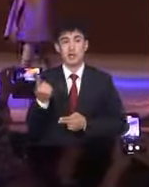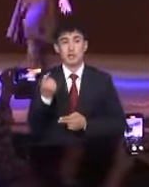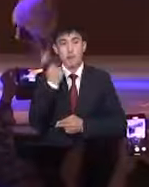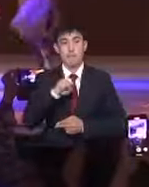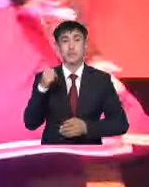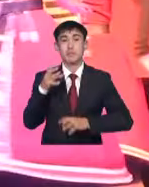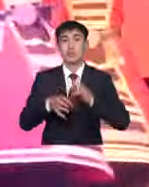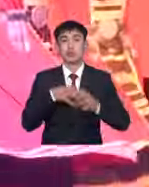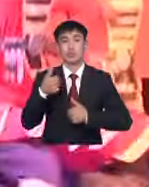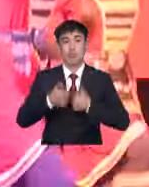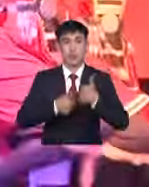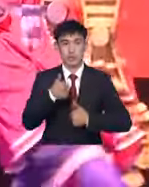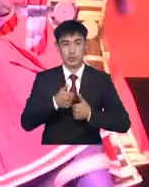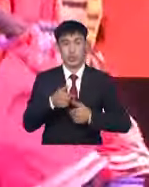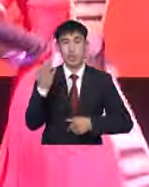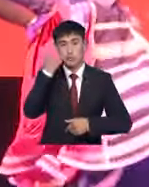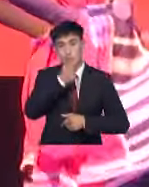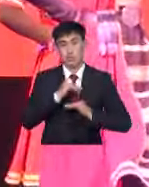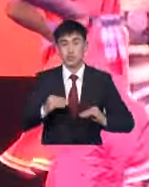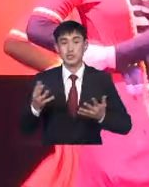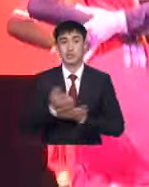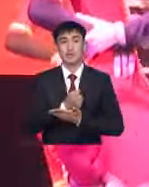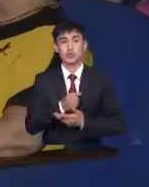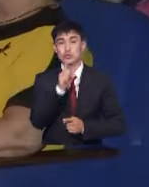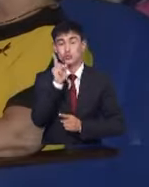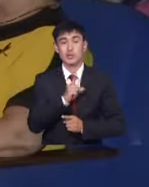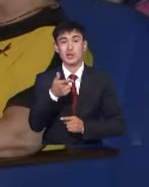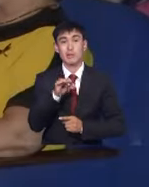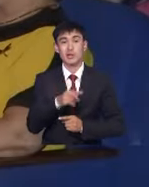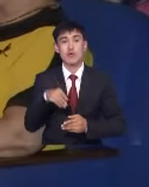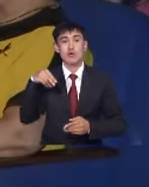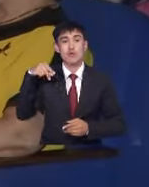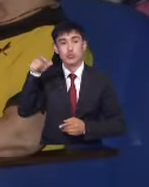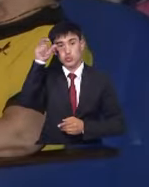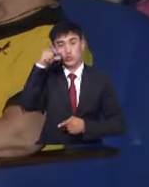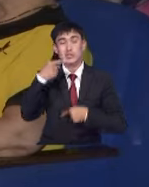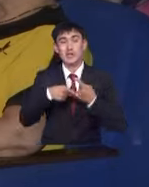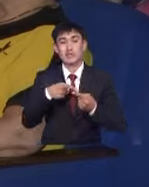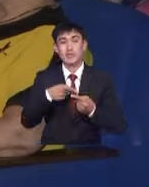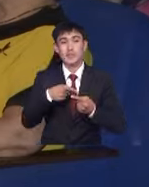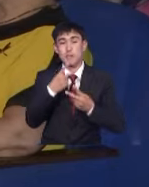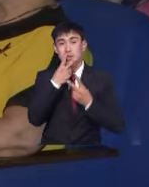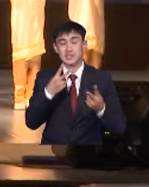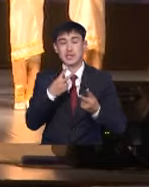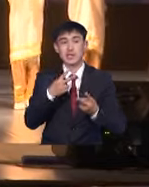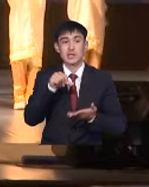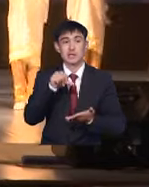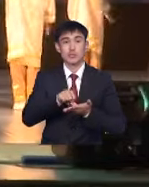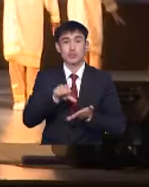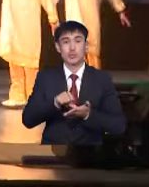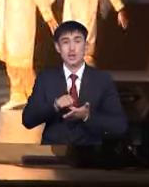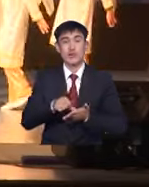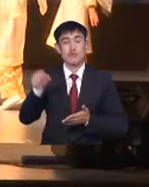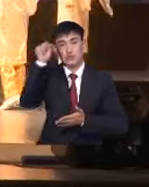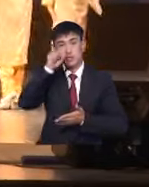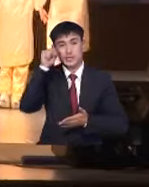победа в международном конкурсе в прошлом году ребята завоевали супер гран-при в Турции а за год до этого покорили своими выступлениями зрителей в